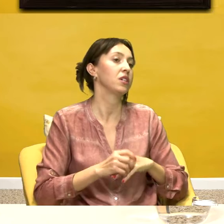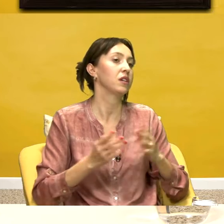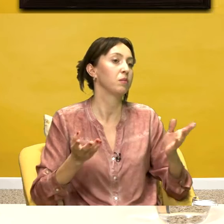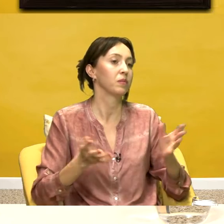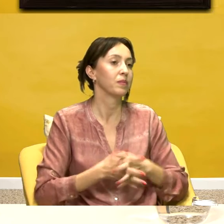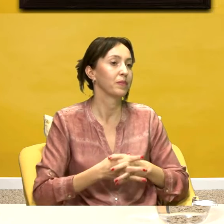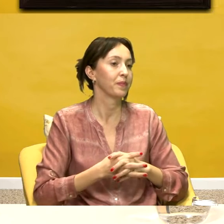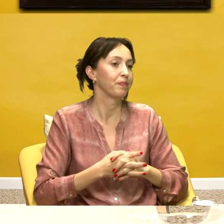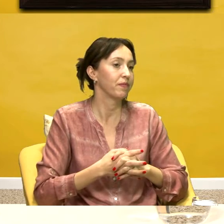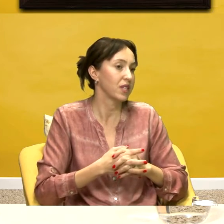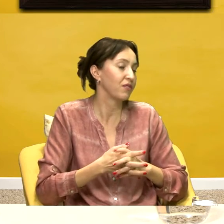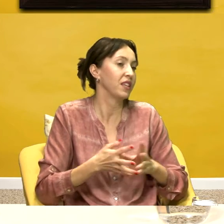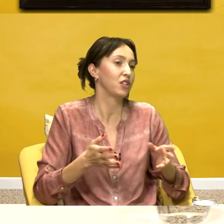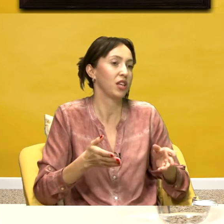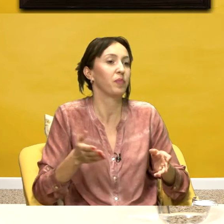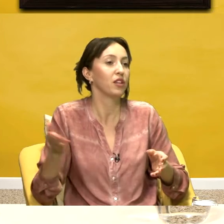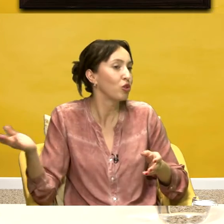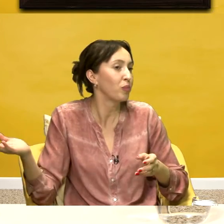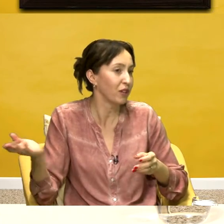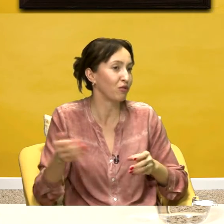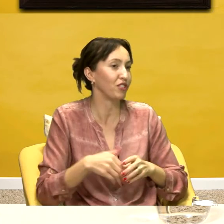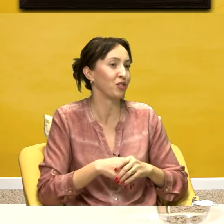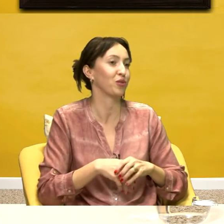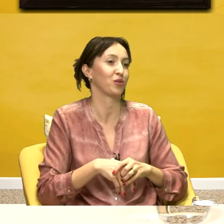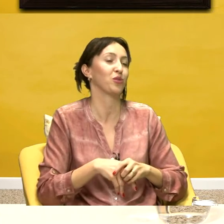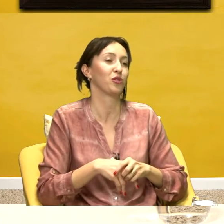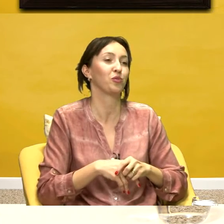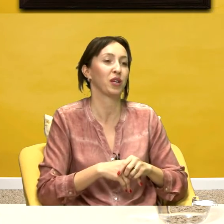Vrea să învețe și să fie deșteaptă